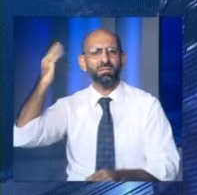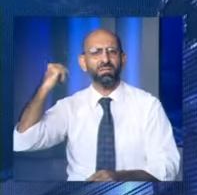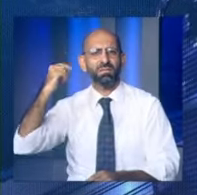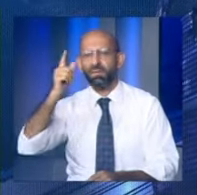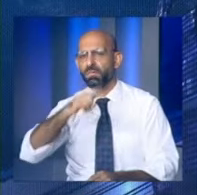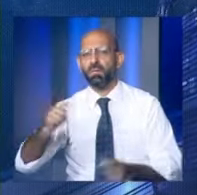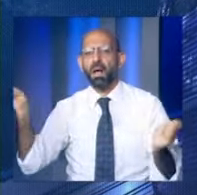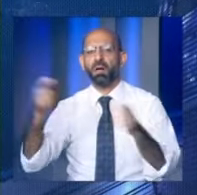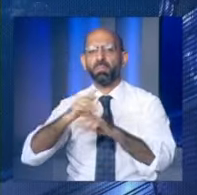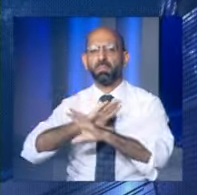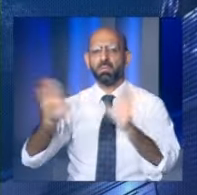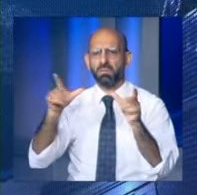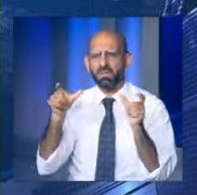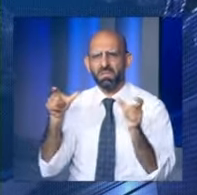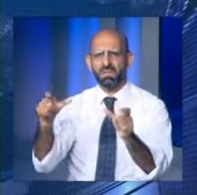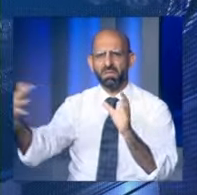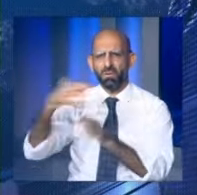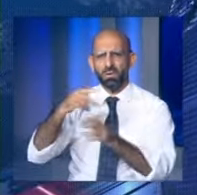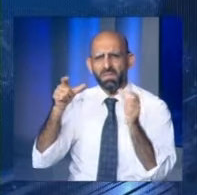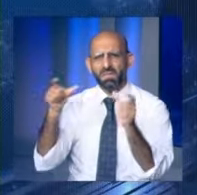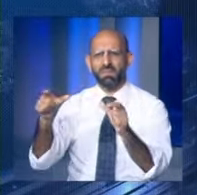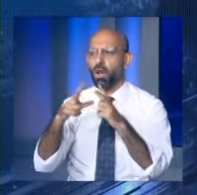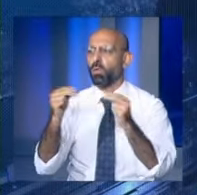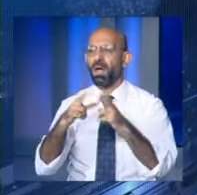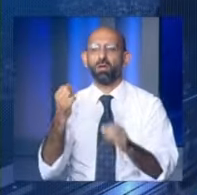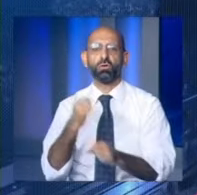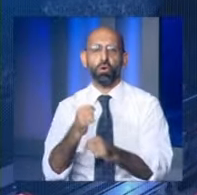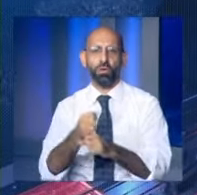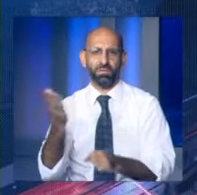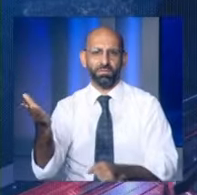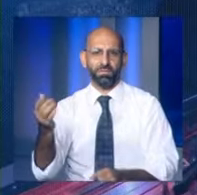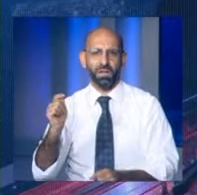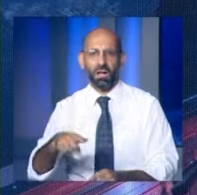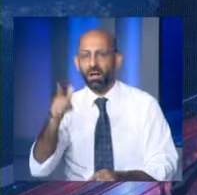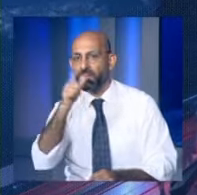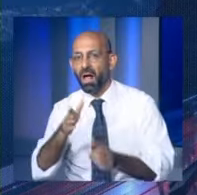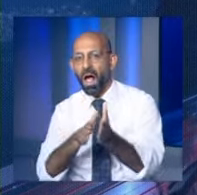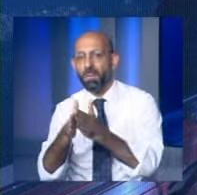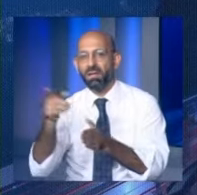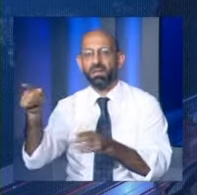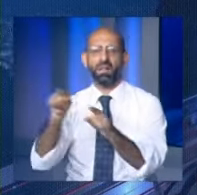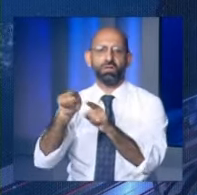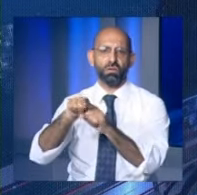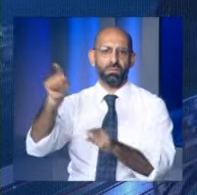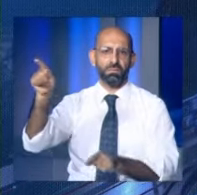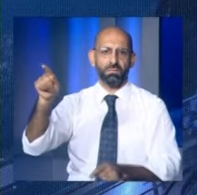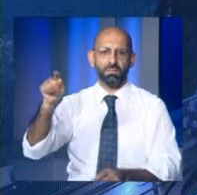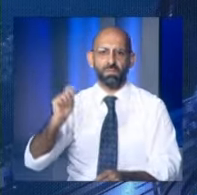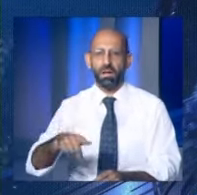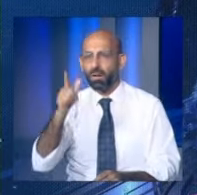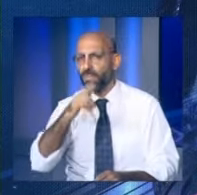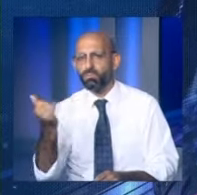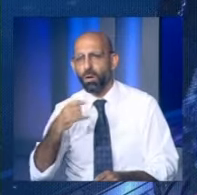بتموز 2006، وهو اليوم يبدو عاجزا عن إنهاء معاركه البرية مع المقاومة في لبنان وكذلك مع حماس